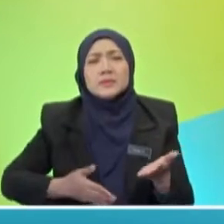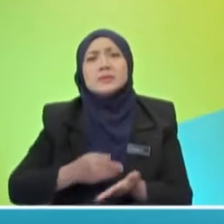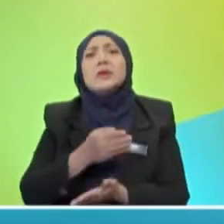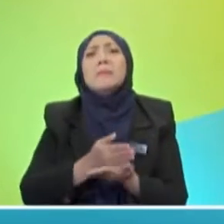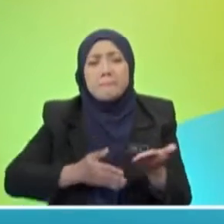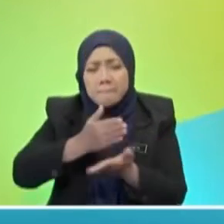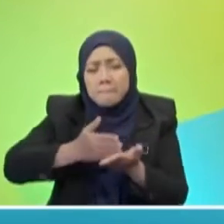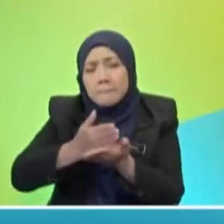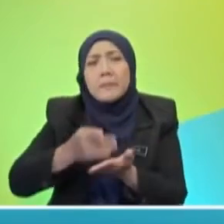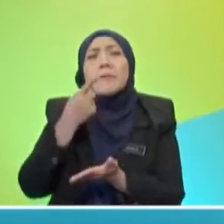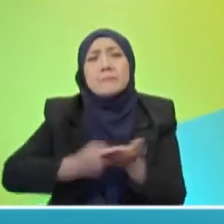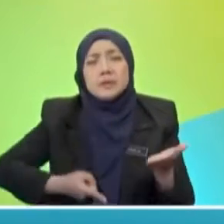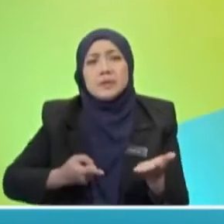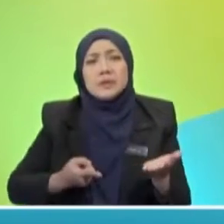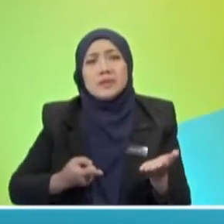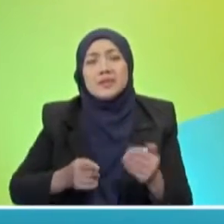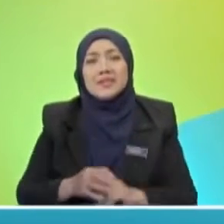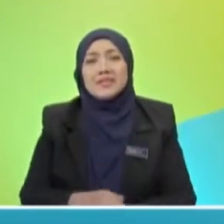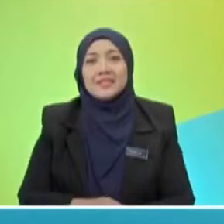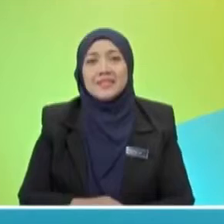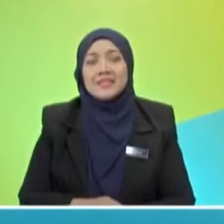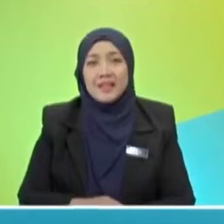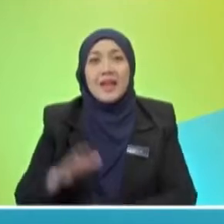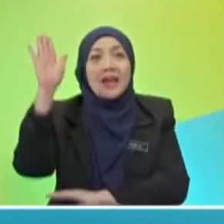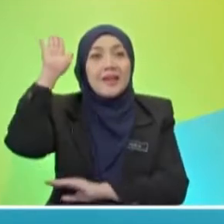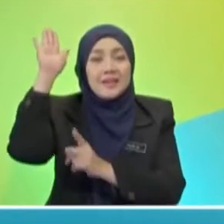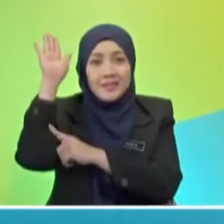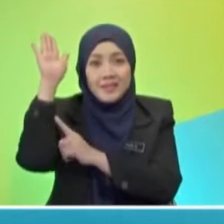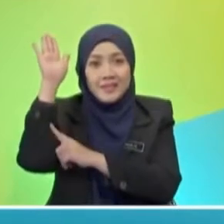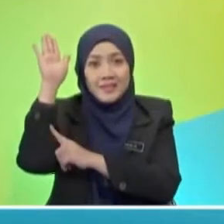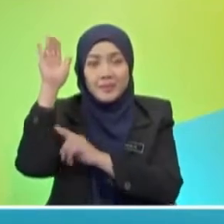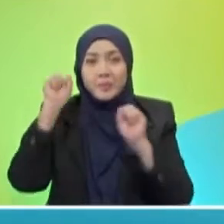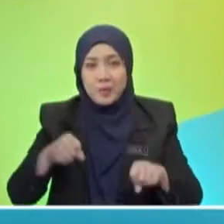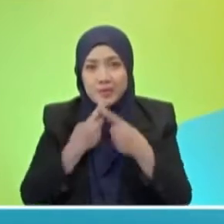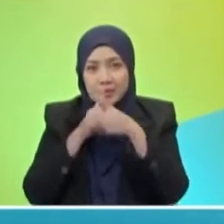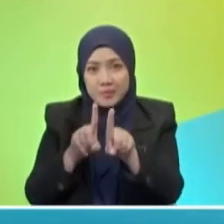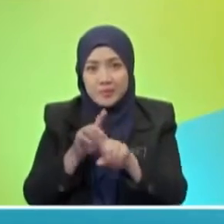potong sebenarnya? Siapa nak respon? Angkat tangan, jawab. Okey, silakan Aisyah. Aisyah.